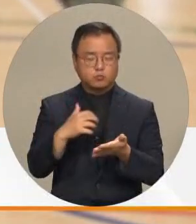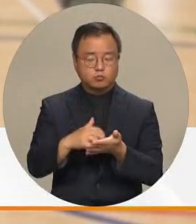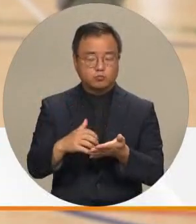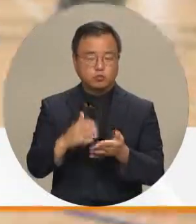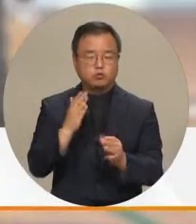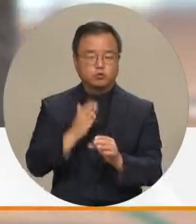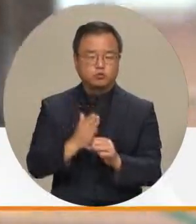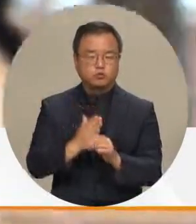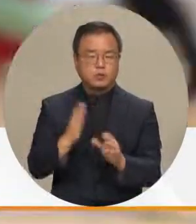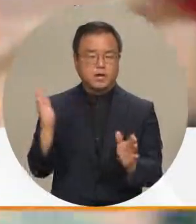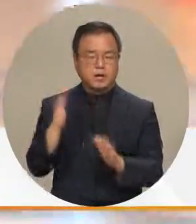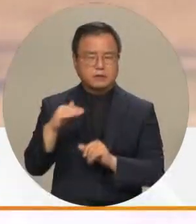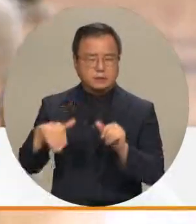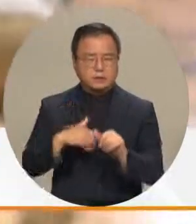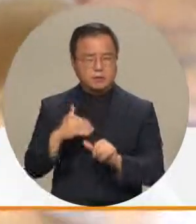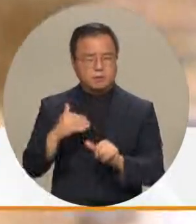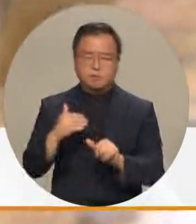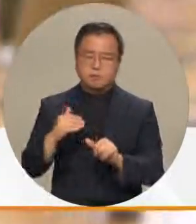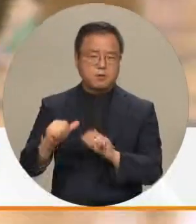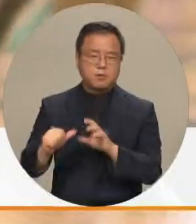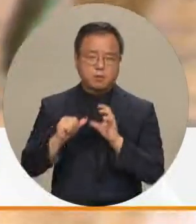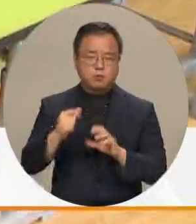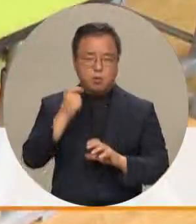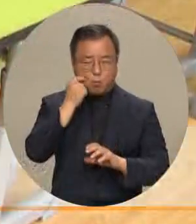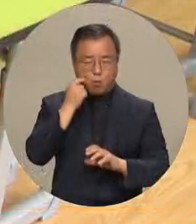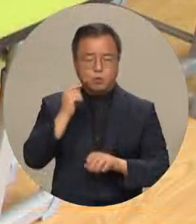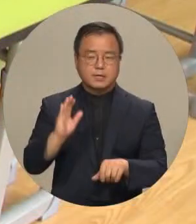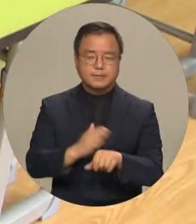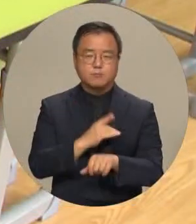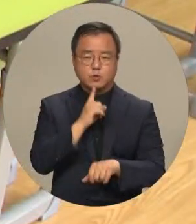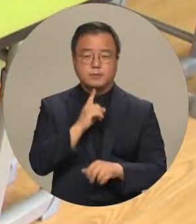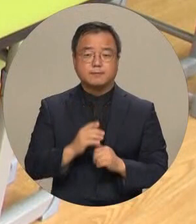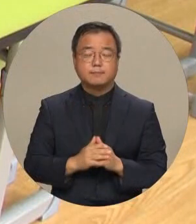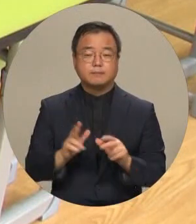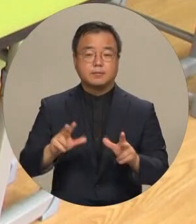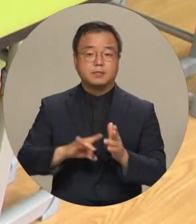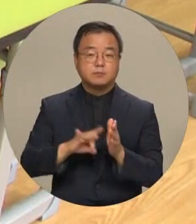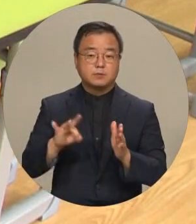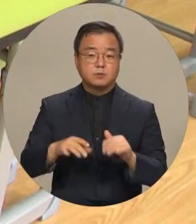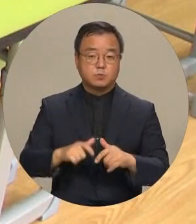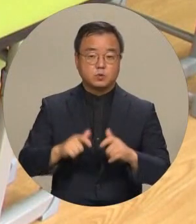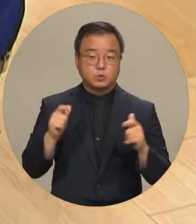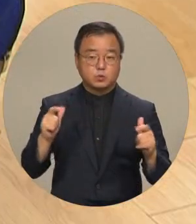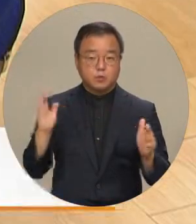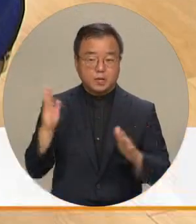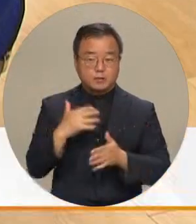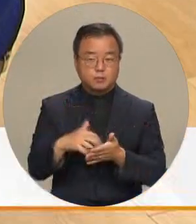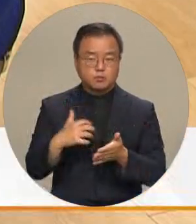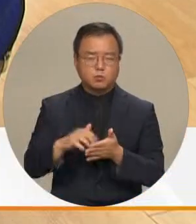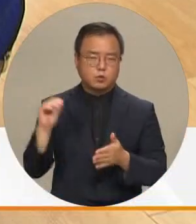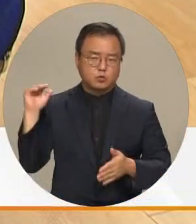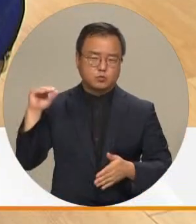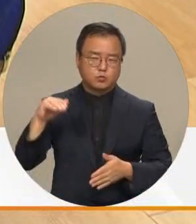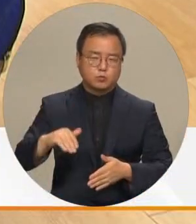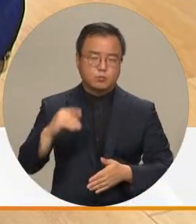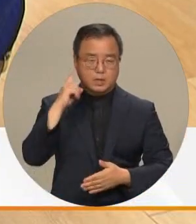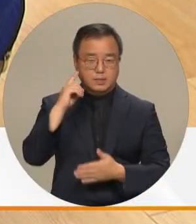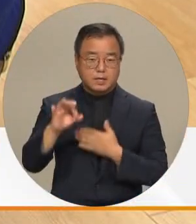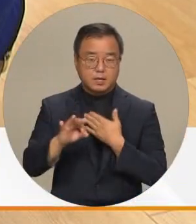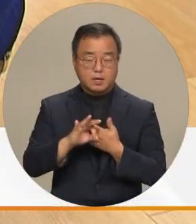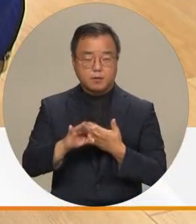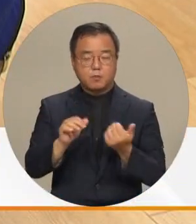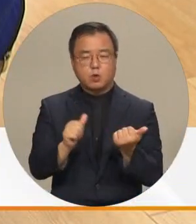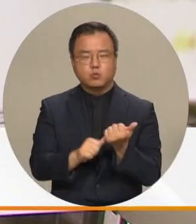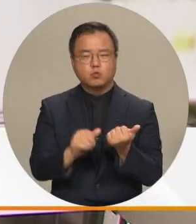수를 제대로 반영하지 못한다는 점도 문제로 봤습니다 지금의 세 수증가와 학력인구 감소추세로 봤을 때 교보금